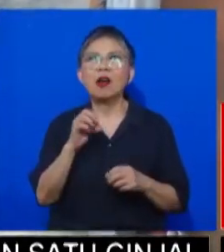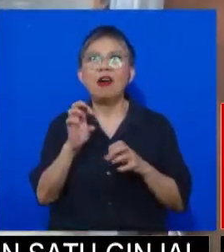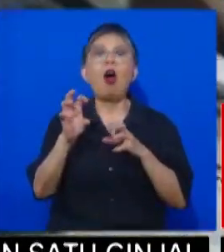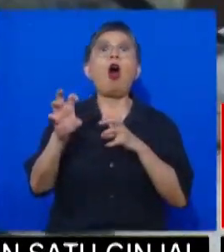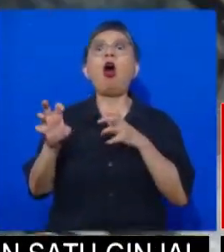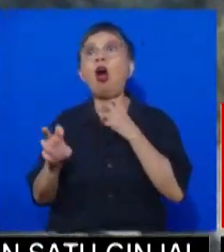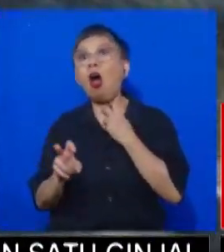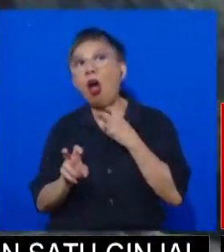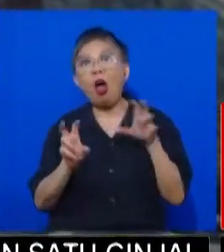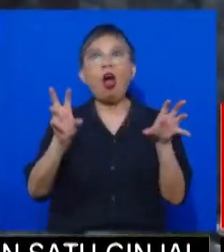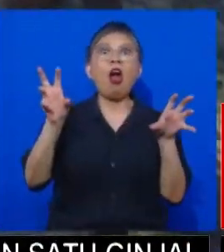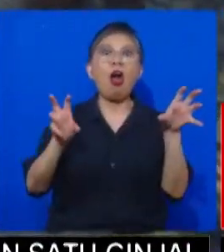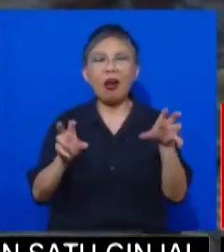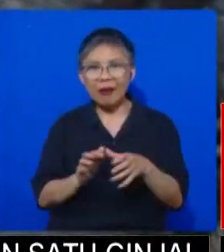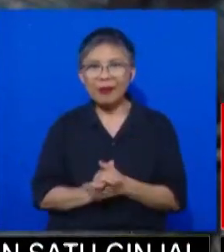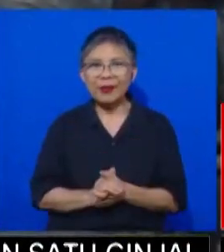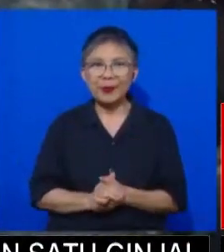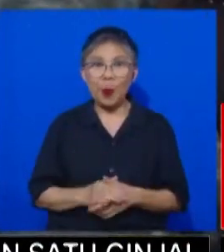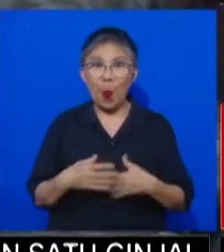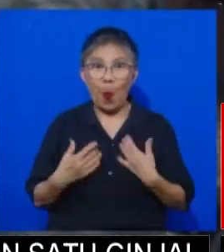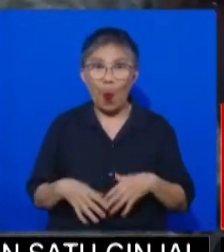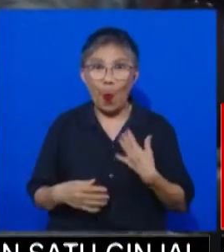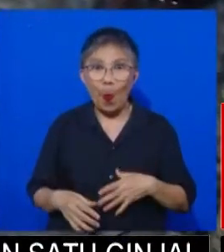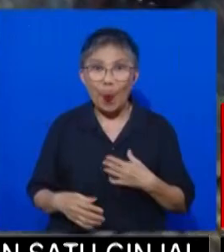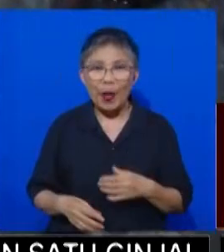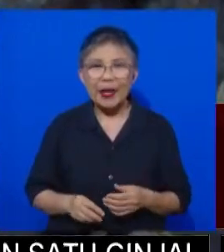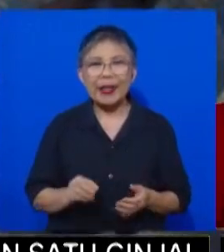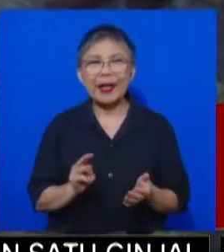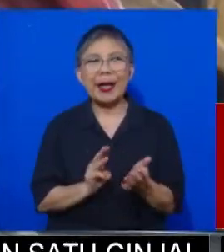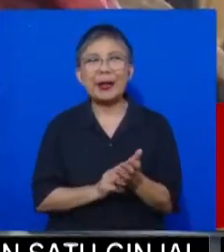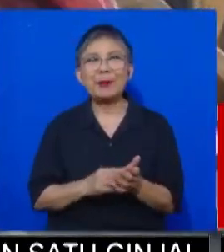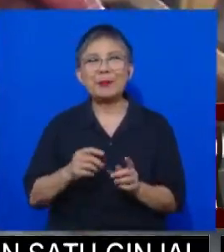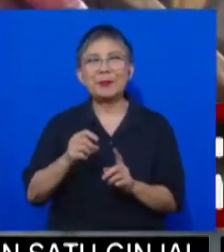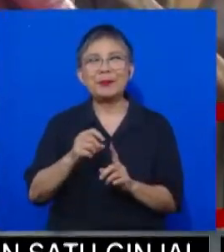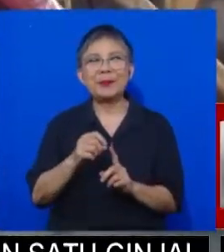layaknya dinosaurus sungguhan dari MP3 amplifier.